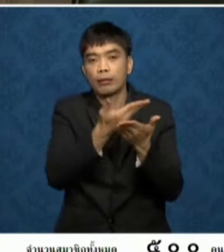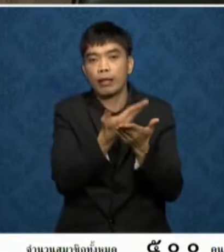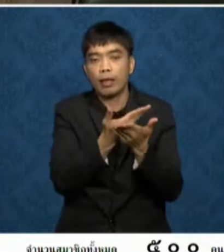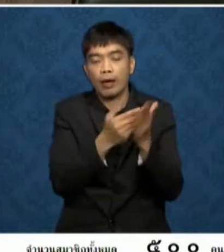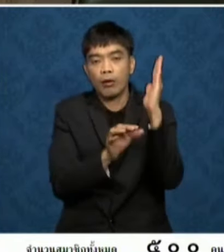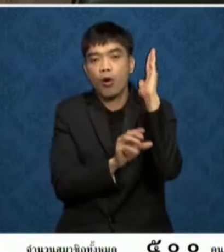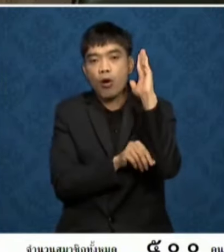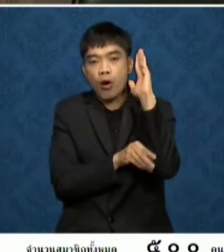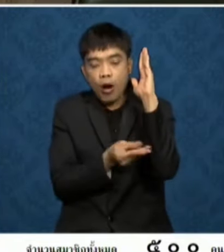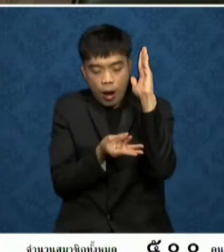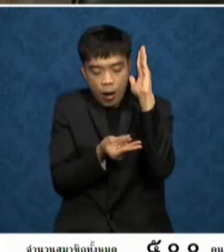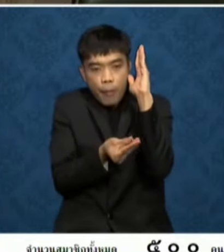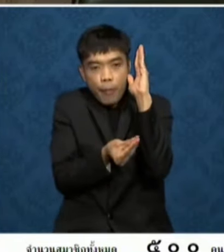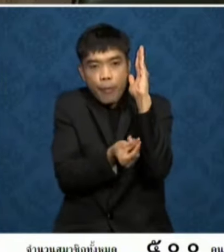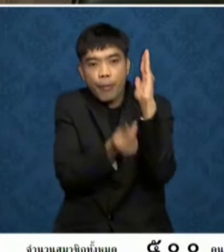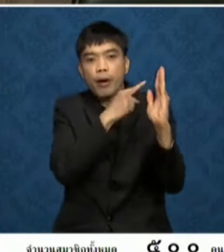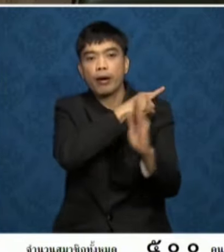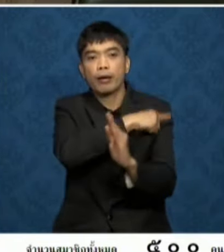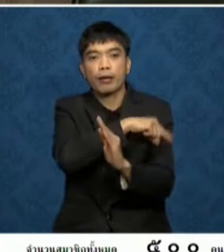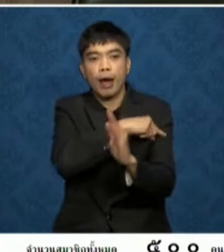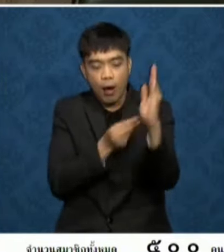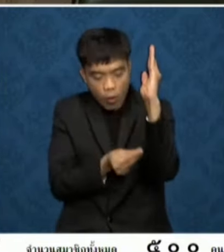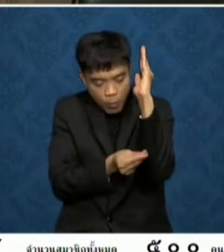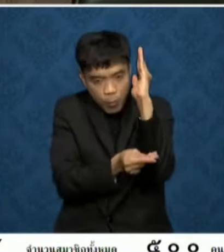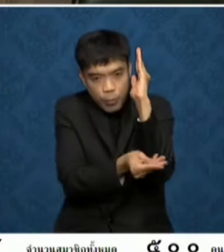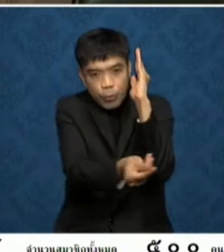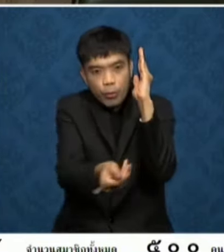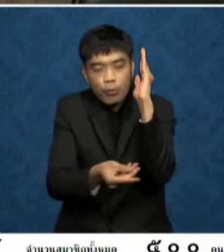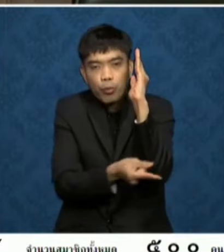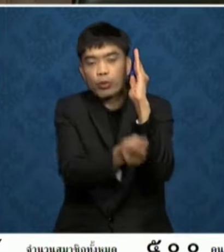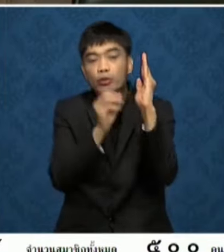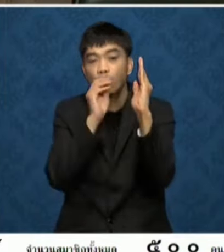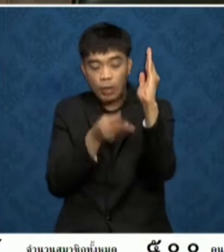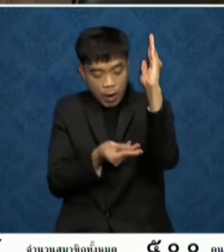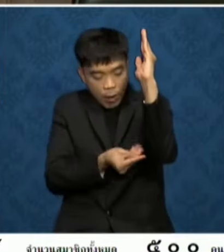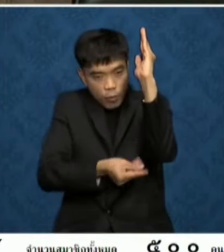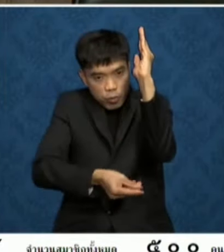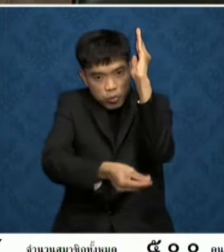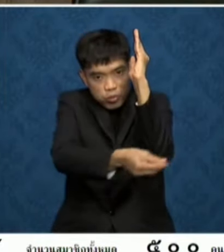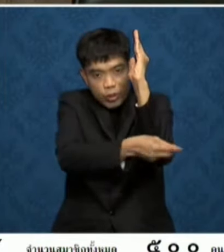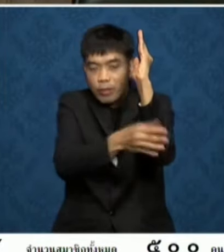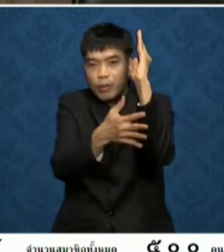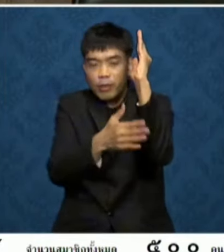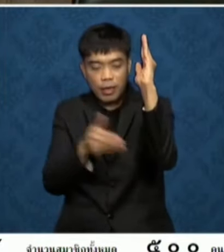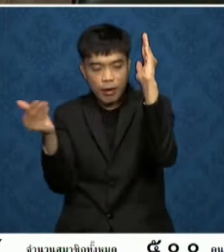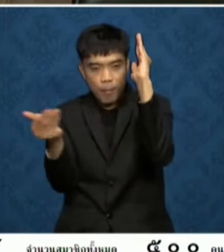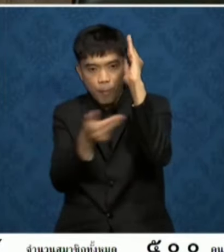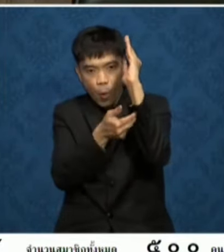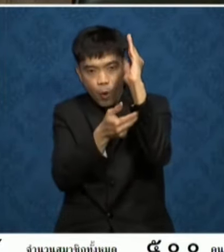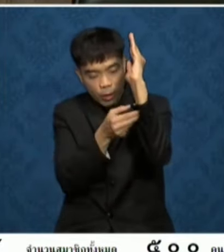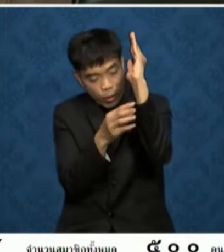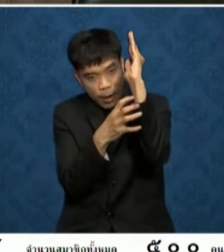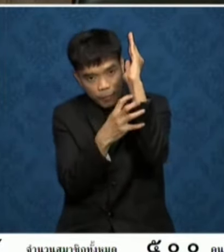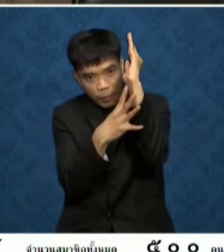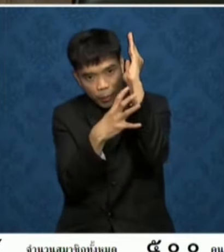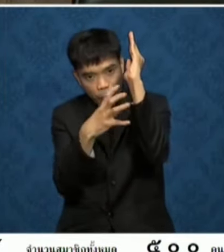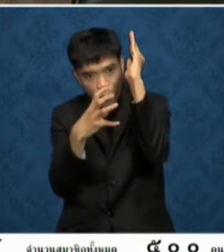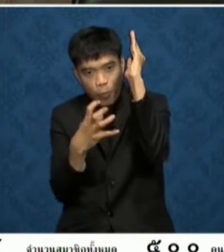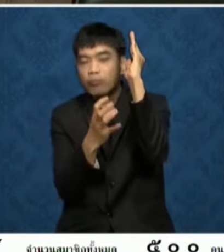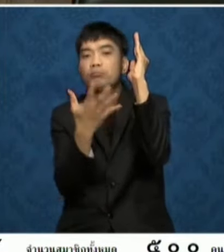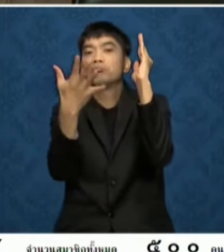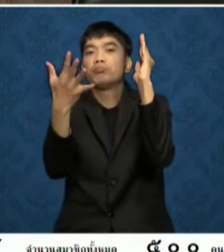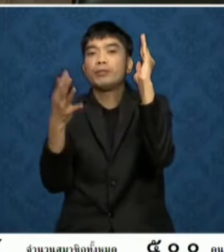านเพราะว่าถ้าไม่ใส่ปุ๋ยเนี่ยงวงทลายปาล์มมันจะไม่ออกแล้วมาดูครับว่าผลผลิตของ